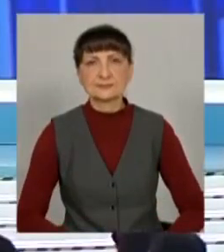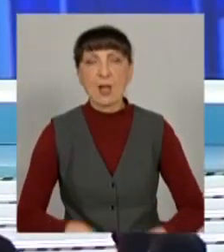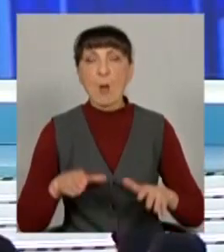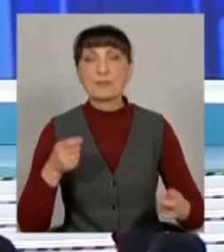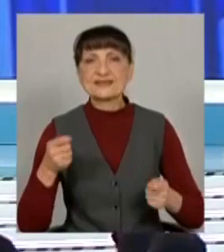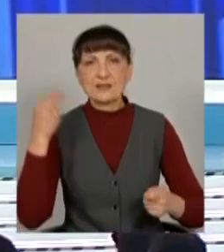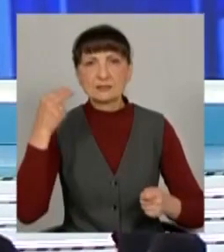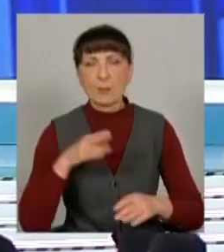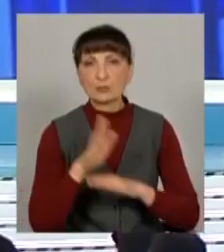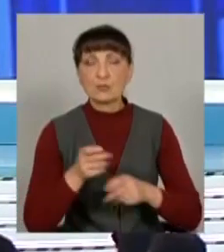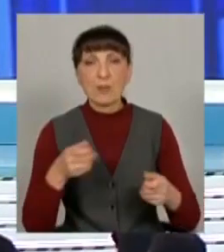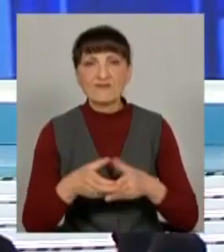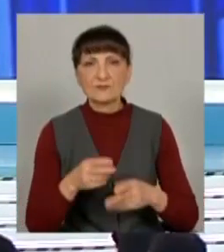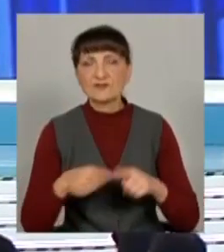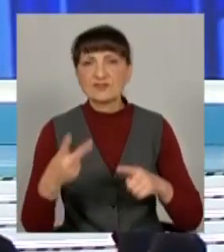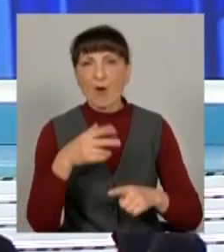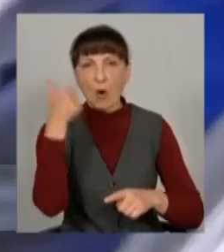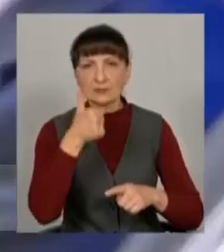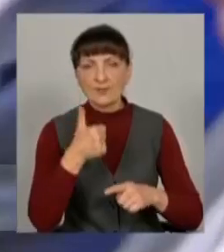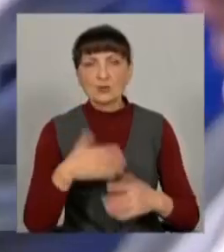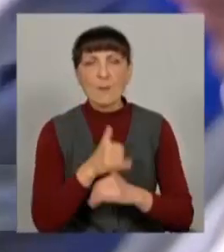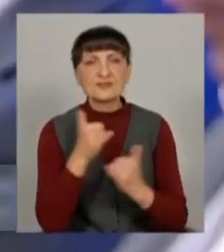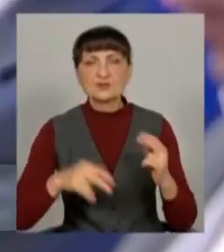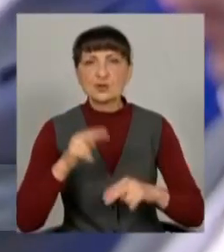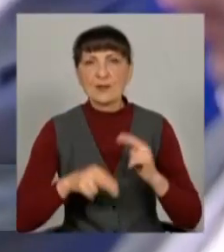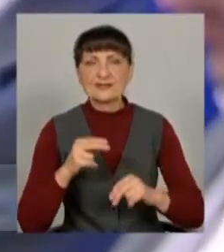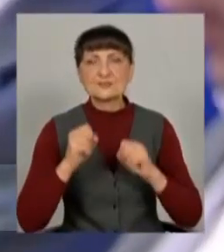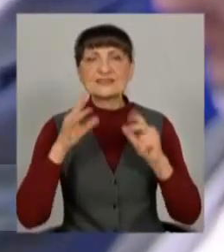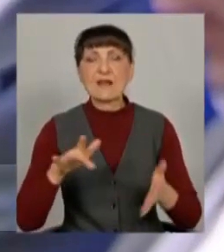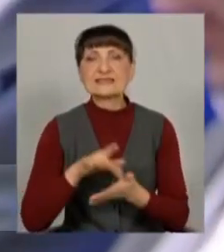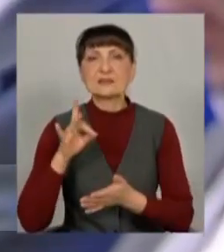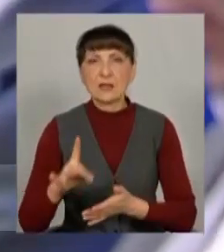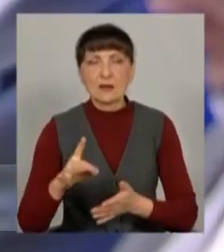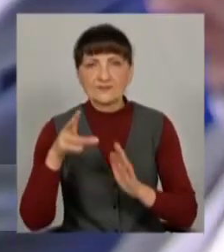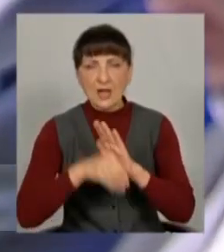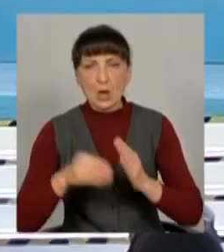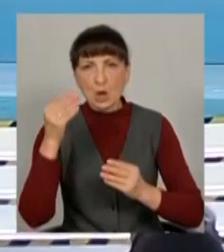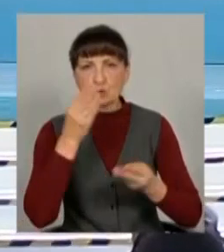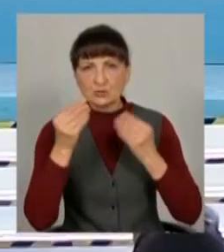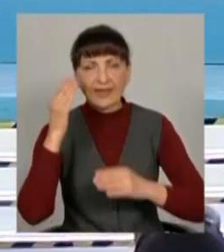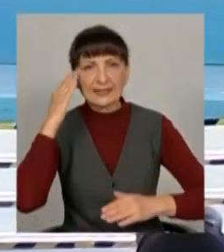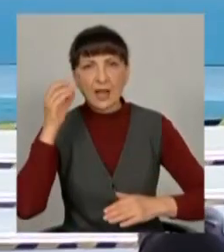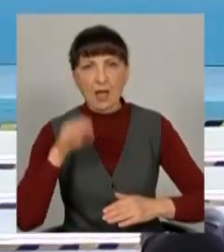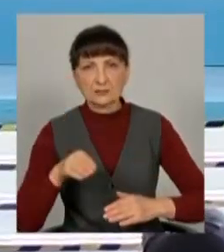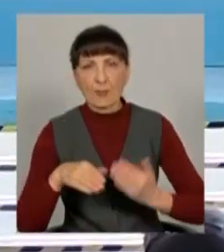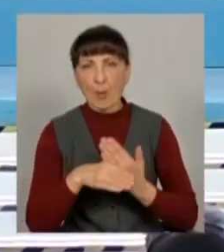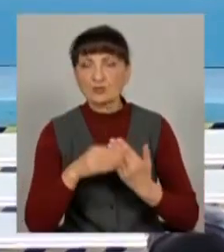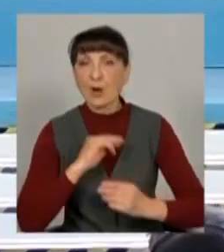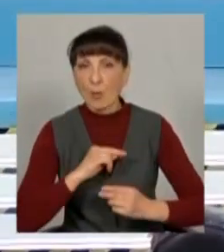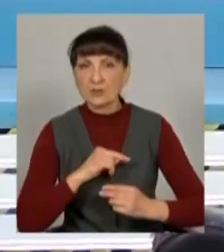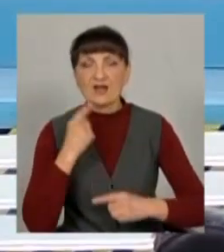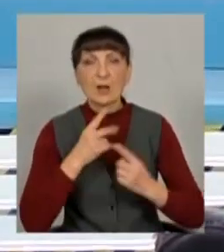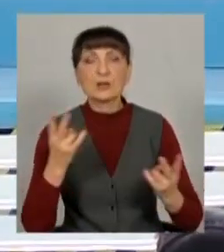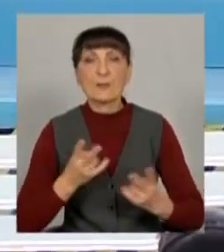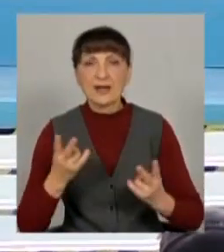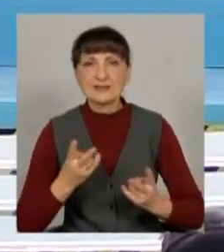президент поручил правительству в течение 2 лет обеспечить строительство дата-центров специализирующихся на искусственном интеллекте для этого По его словам